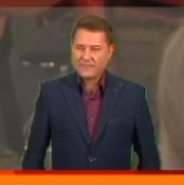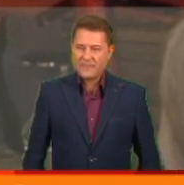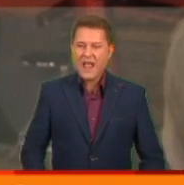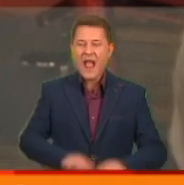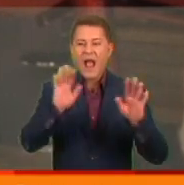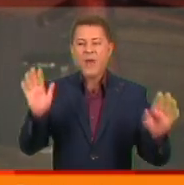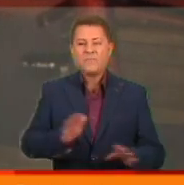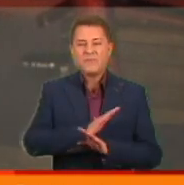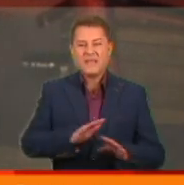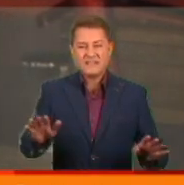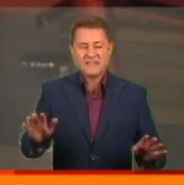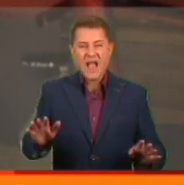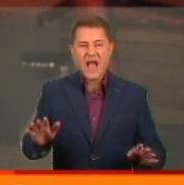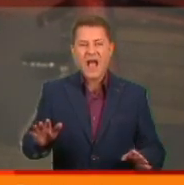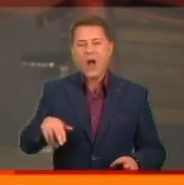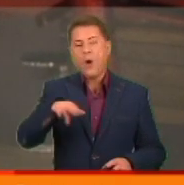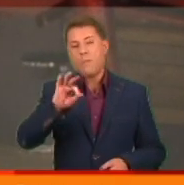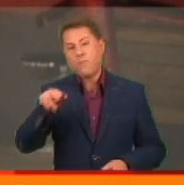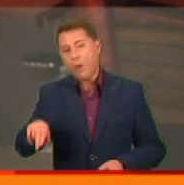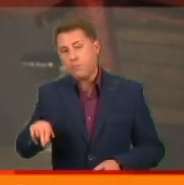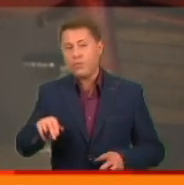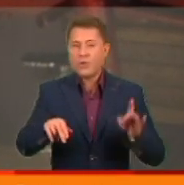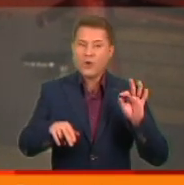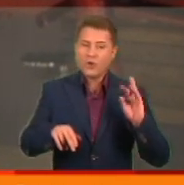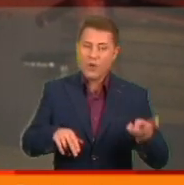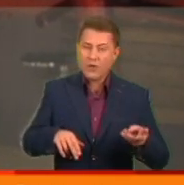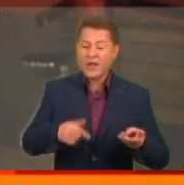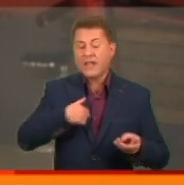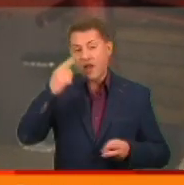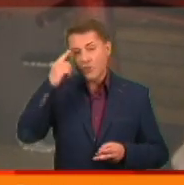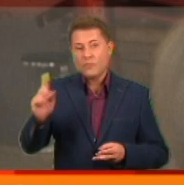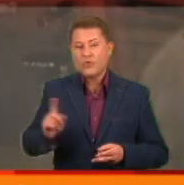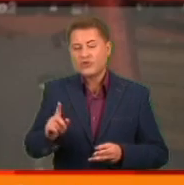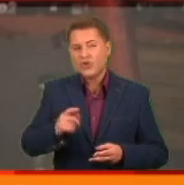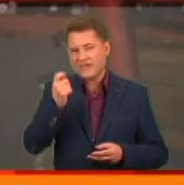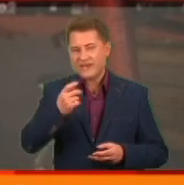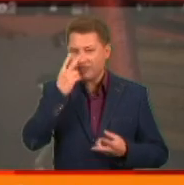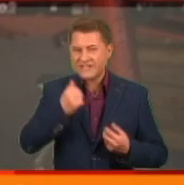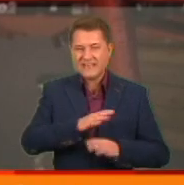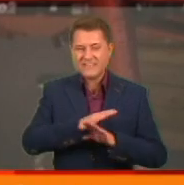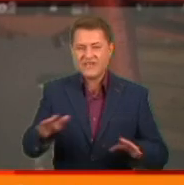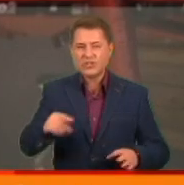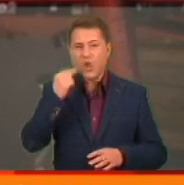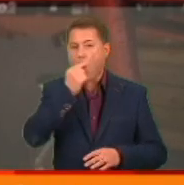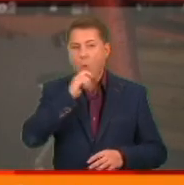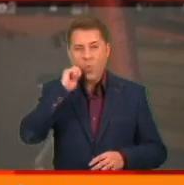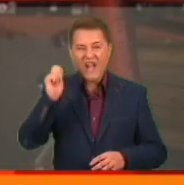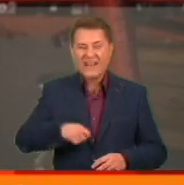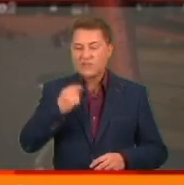Пісня поп-рок. І я думаю, що це буде трішечки незвично. Це пісня українською мовою